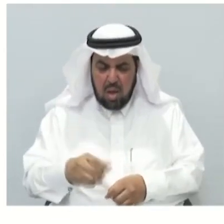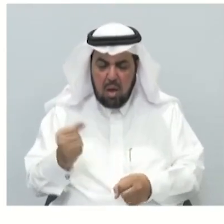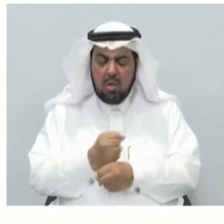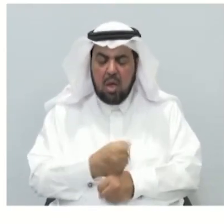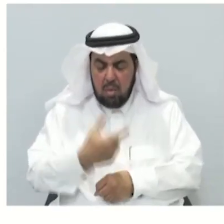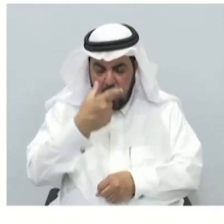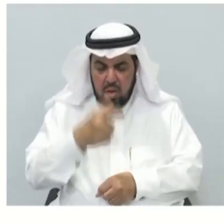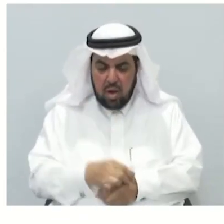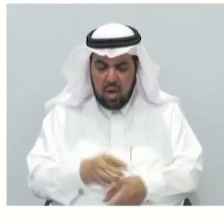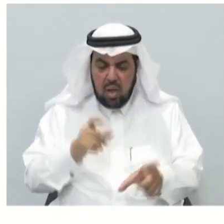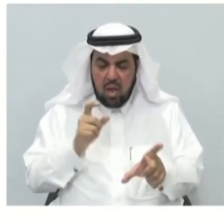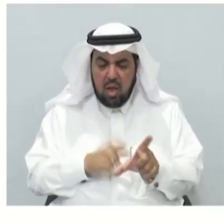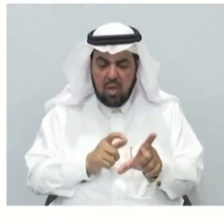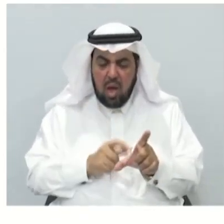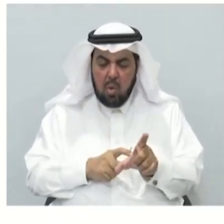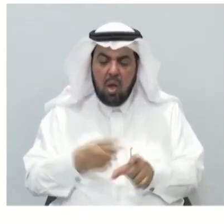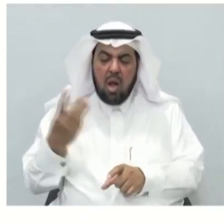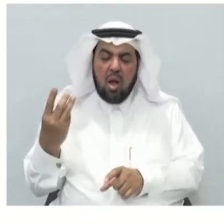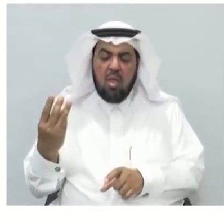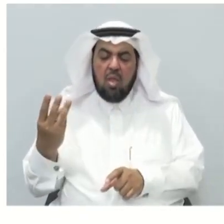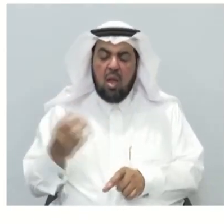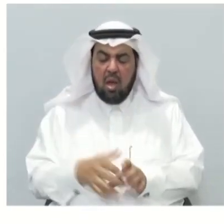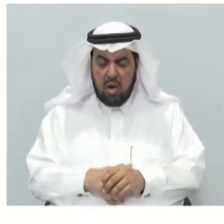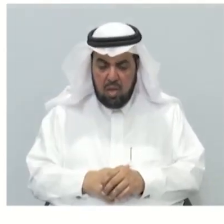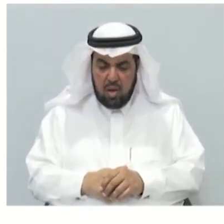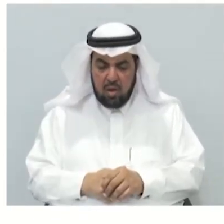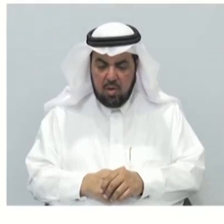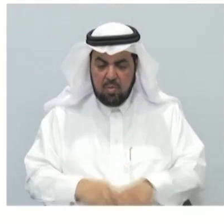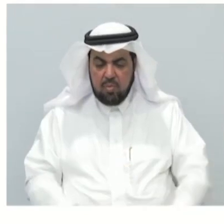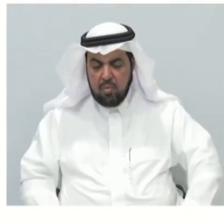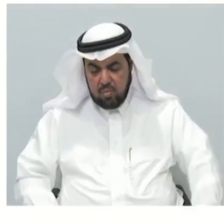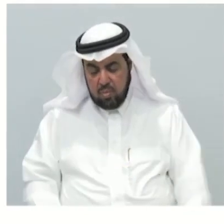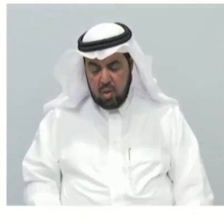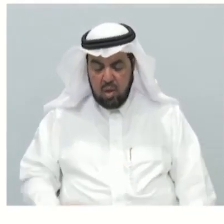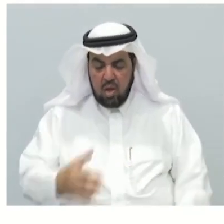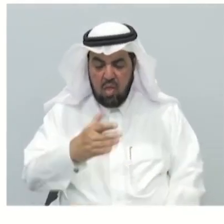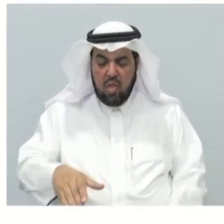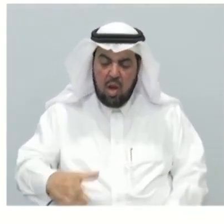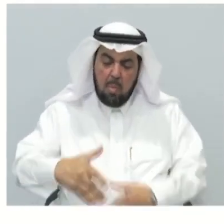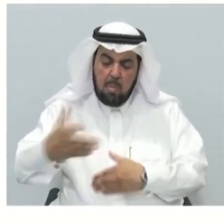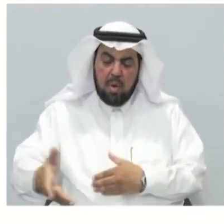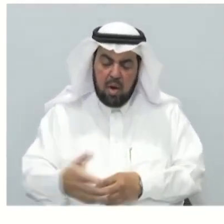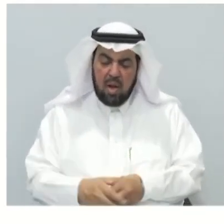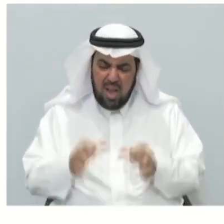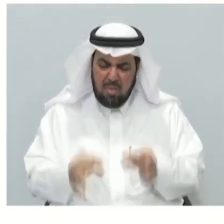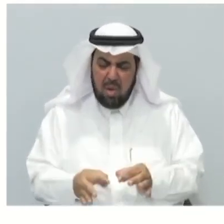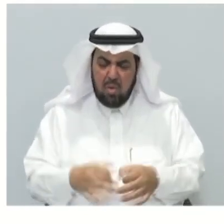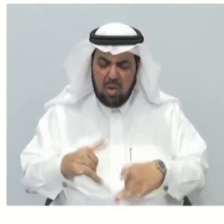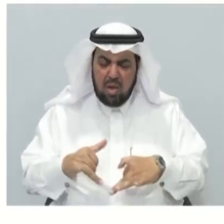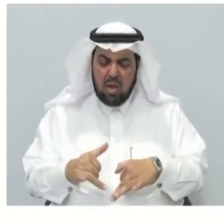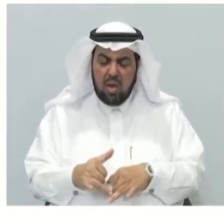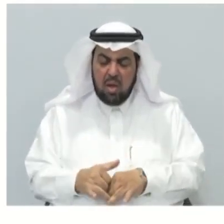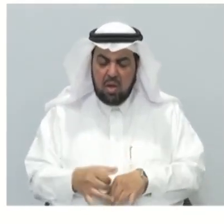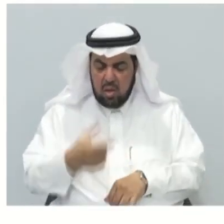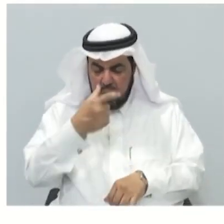احنا جينا وقلنا في عندك انجل انجل لساجد الزاويتين والضلع الغير محصور بينهما اثباتها عن طريق ماذا عن طريق